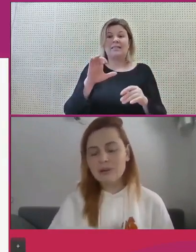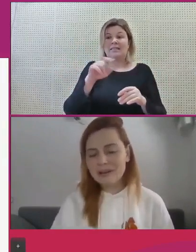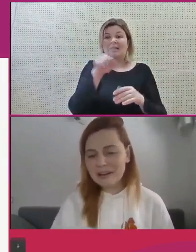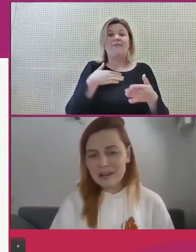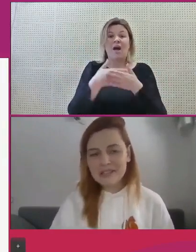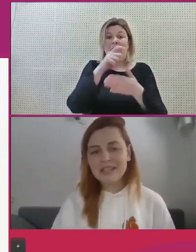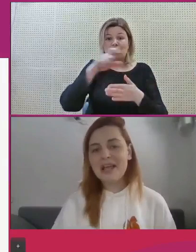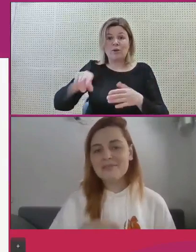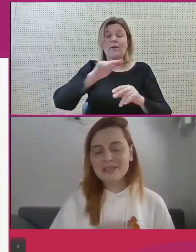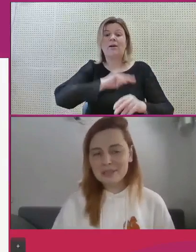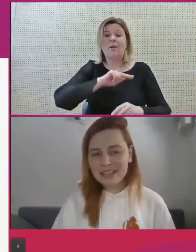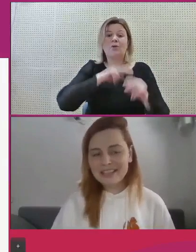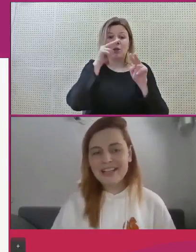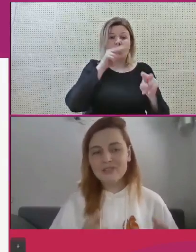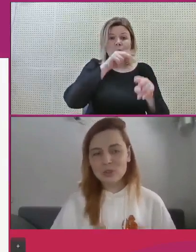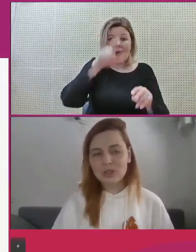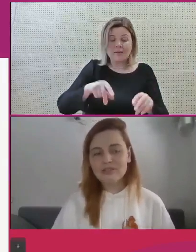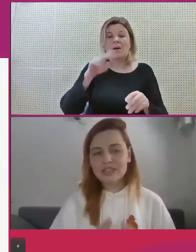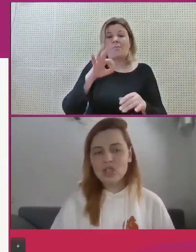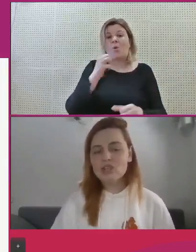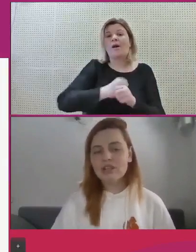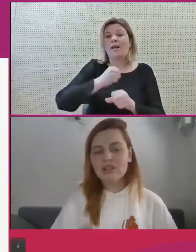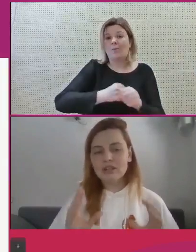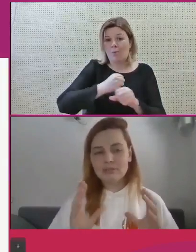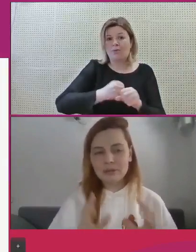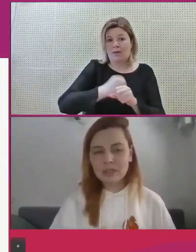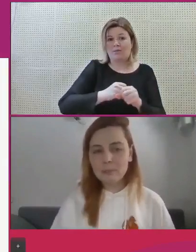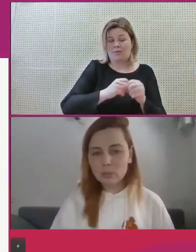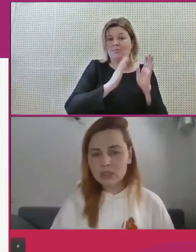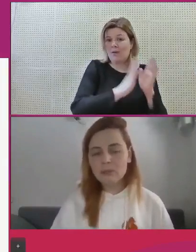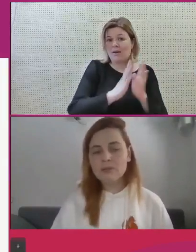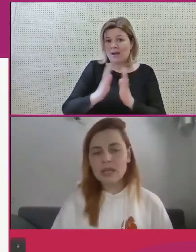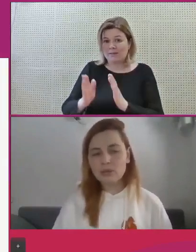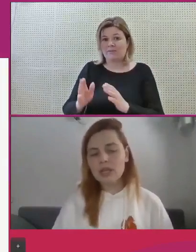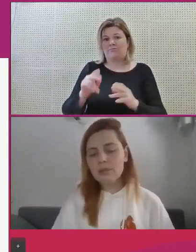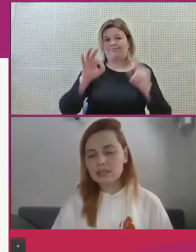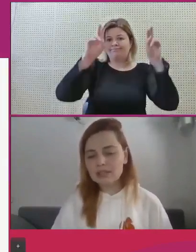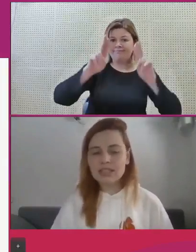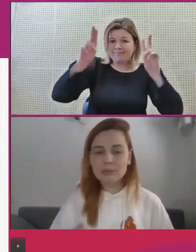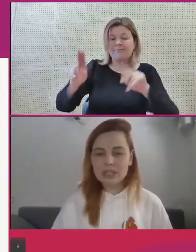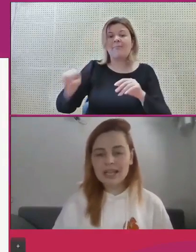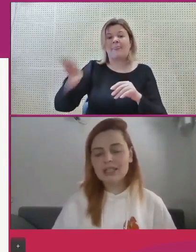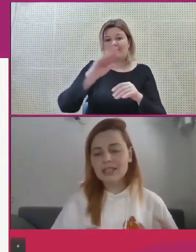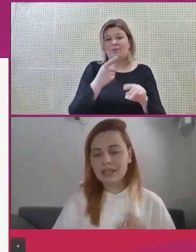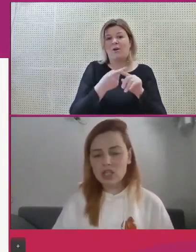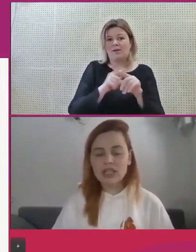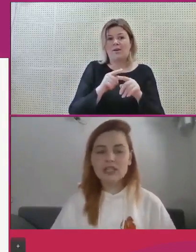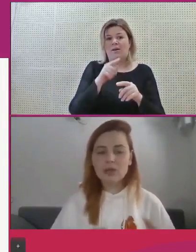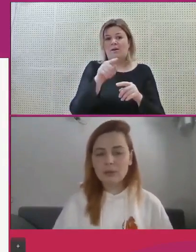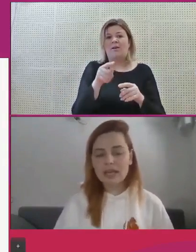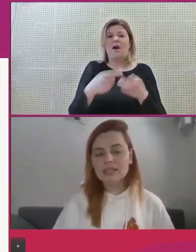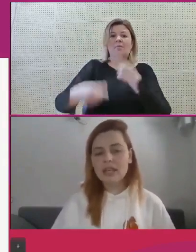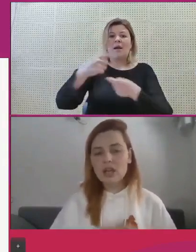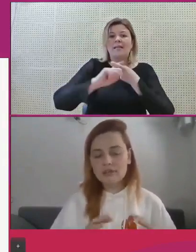схеме, с регламентами и так далее, все это выдерживает по всем пунктам абсолютной обратной связи, признание,